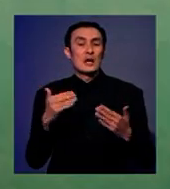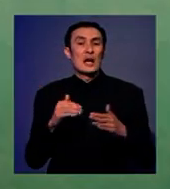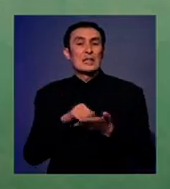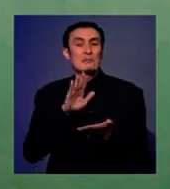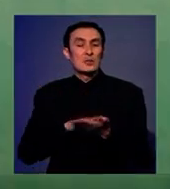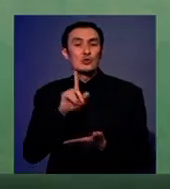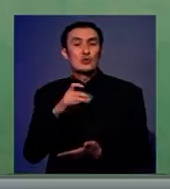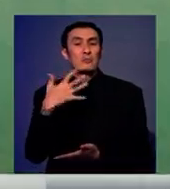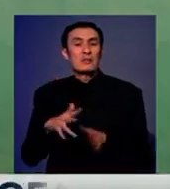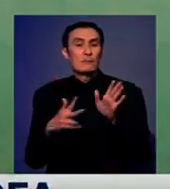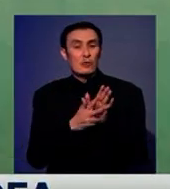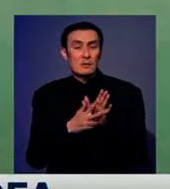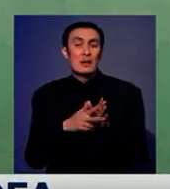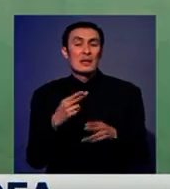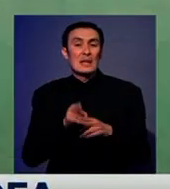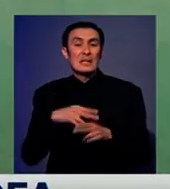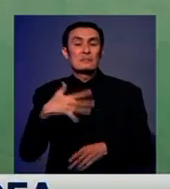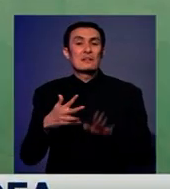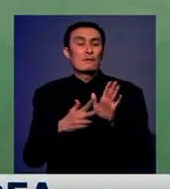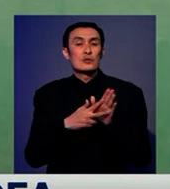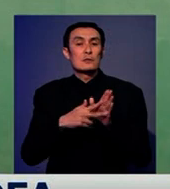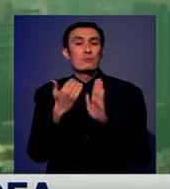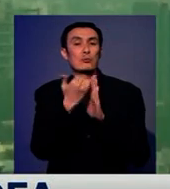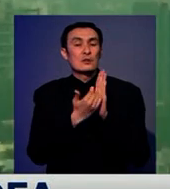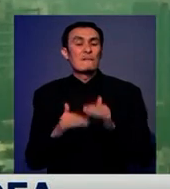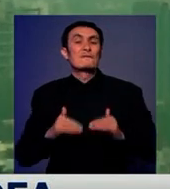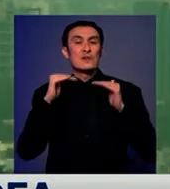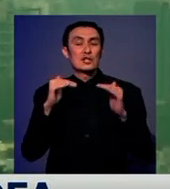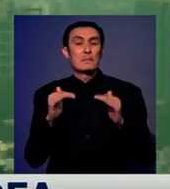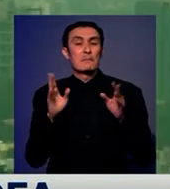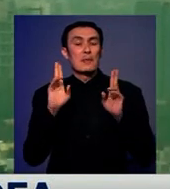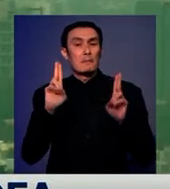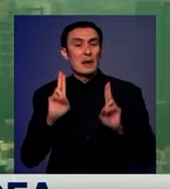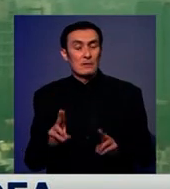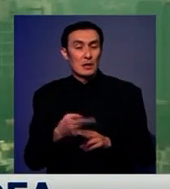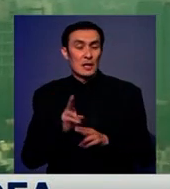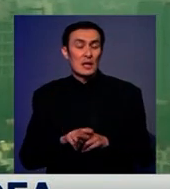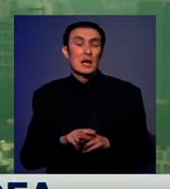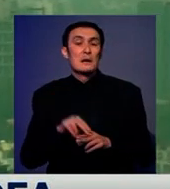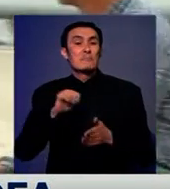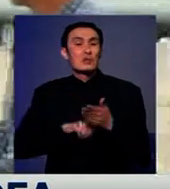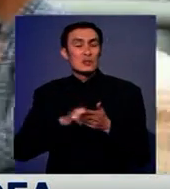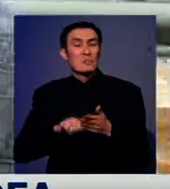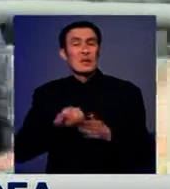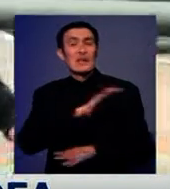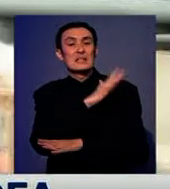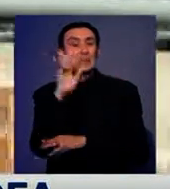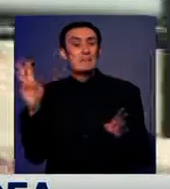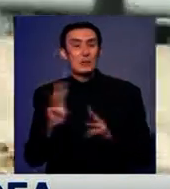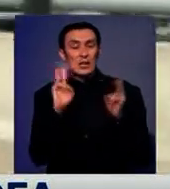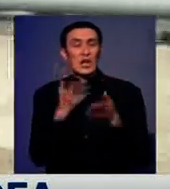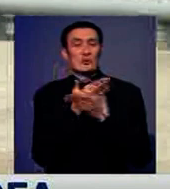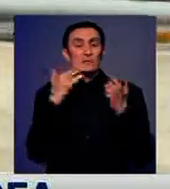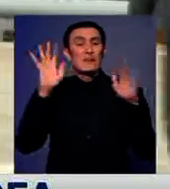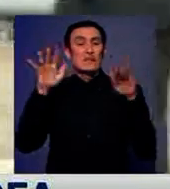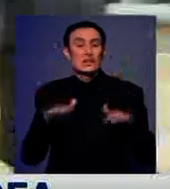отметки 158, это на 58 пунктов выше нормы. По словам экологов, причиной стали лесные пожары и